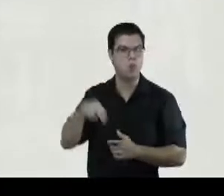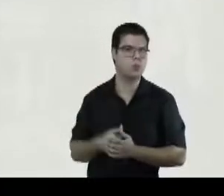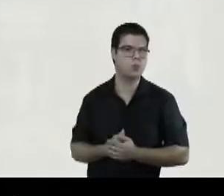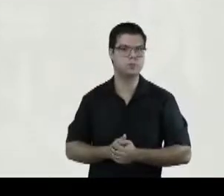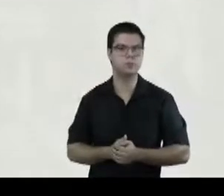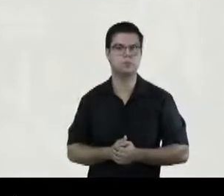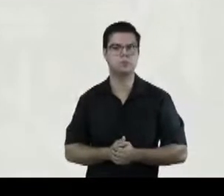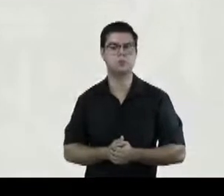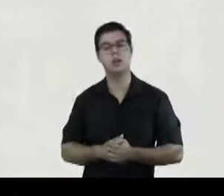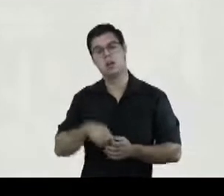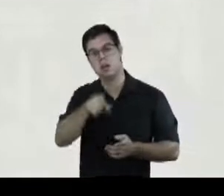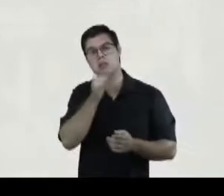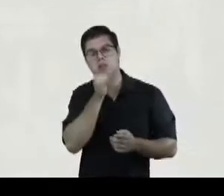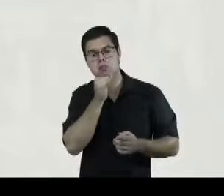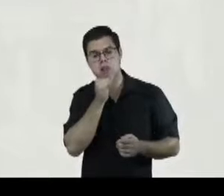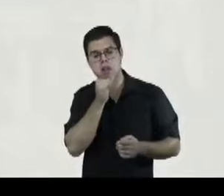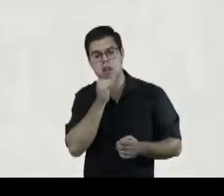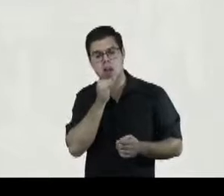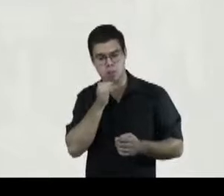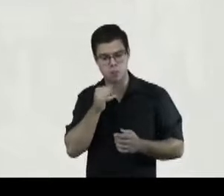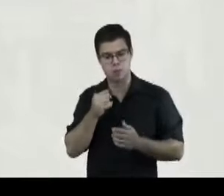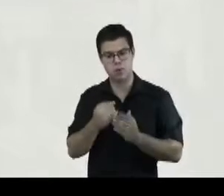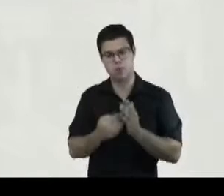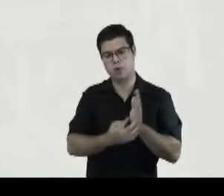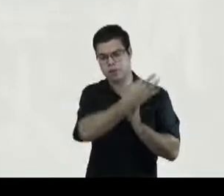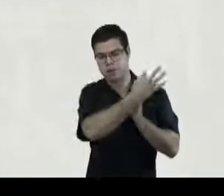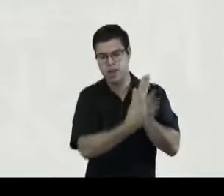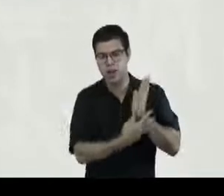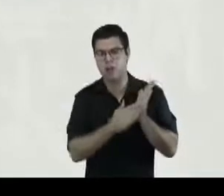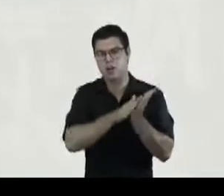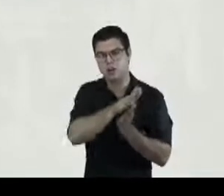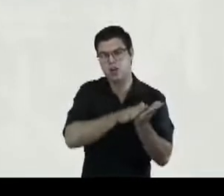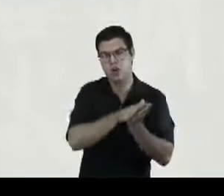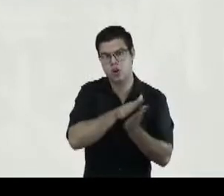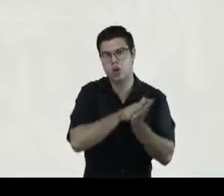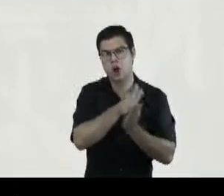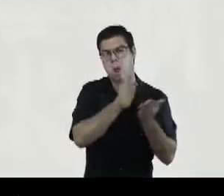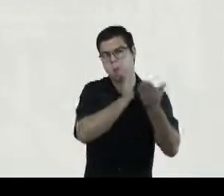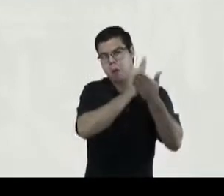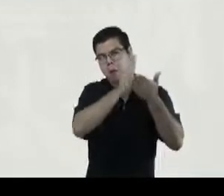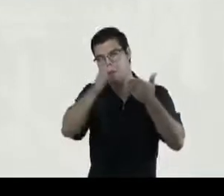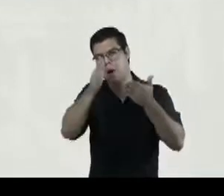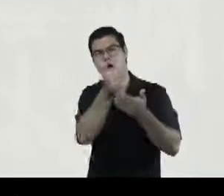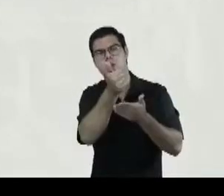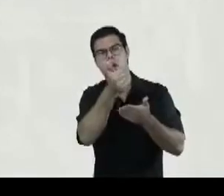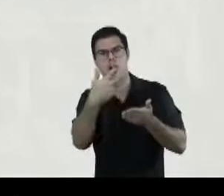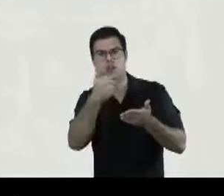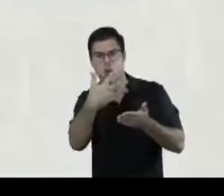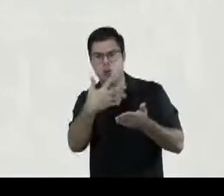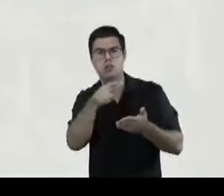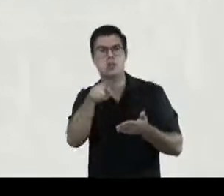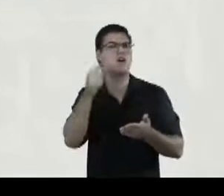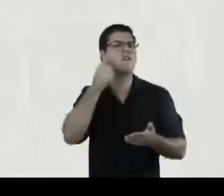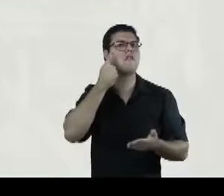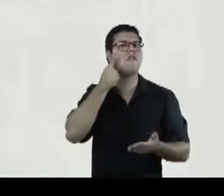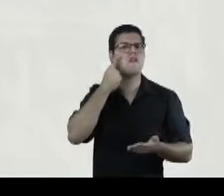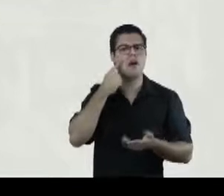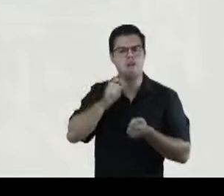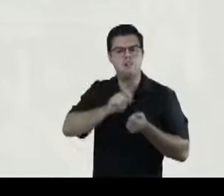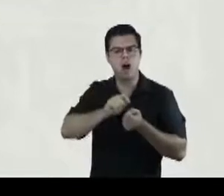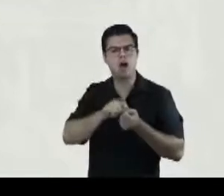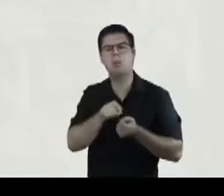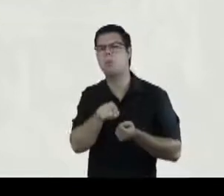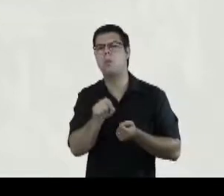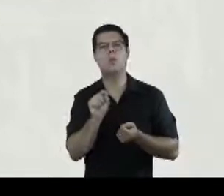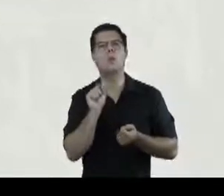crois, 12 ou 14 volumes. Donc, vous voyez ici ce qu'il essaie de faire. Il essaie de donner une image un peu en